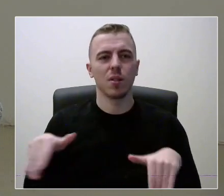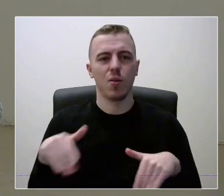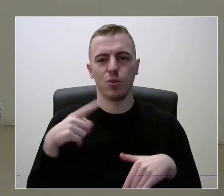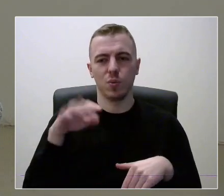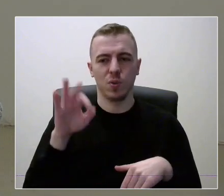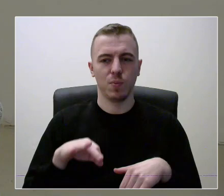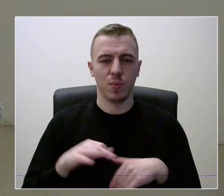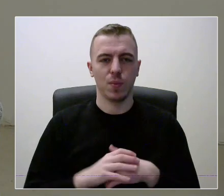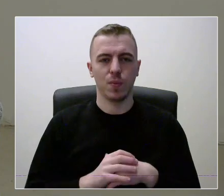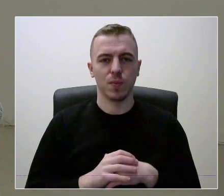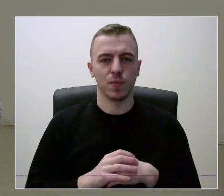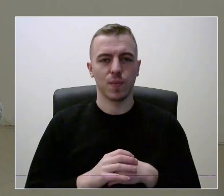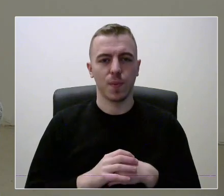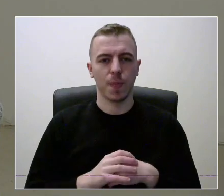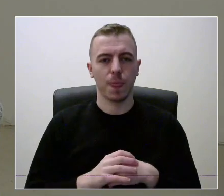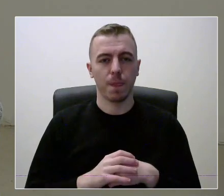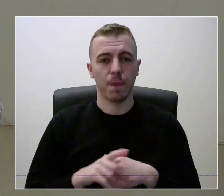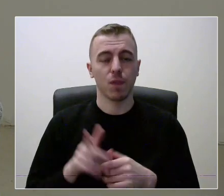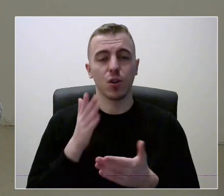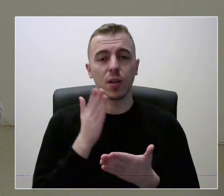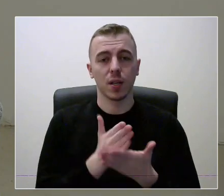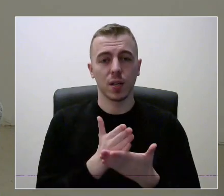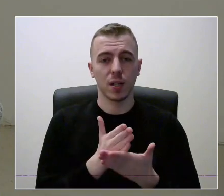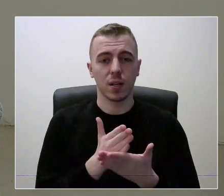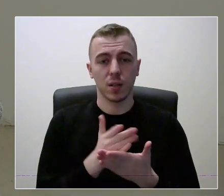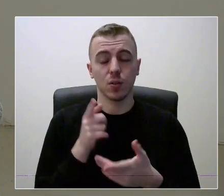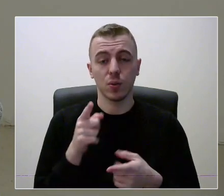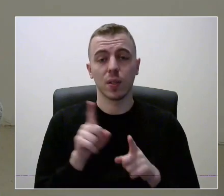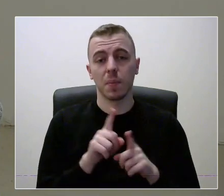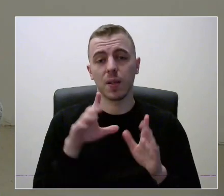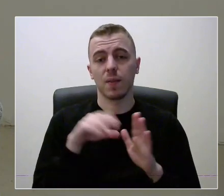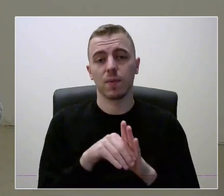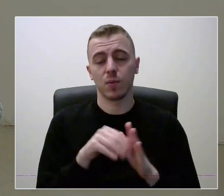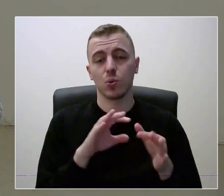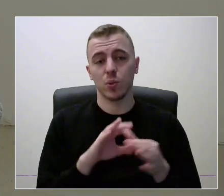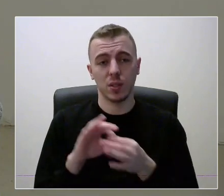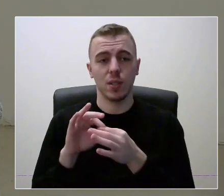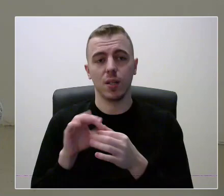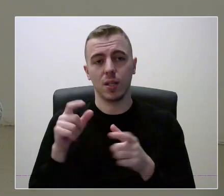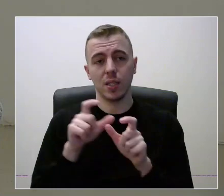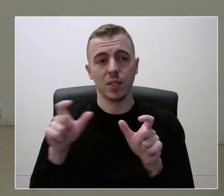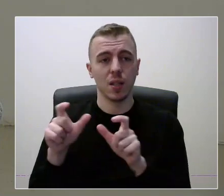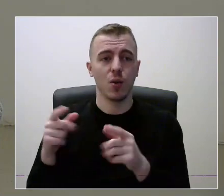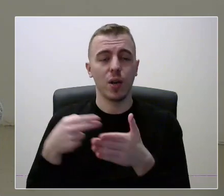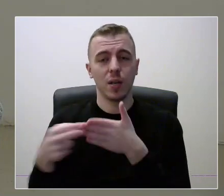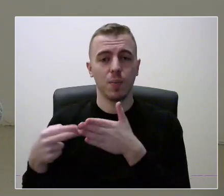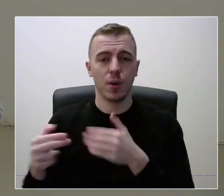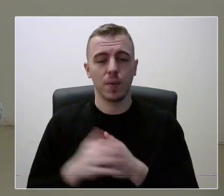savarankiškas ir viskas, ką jūs tikrojate. Tai čia yra, jūs taip pat esate susijęs su tam tikrom įstaigom ir įmonėm. Taip nebūna